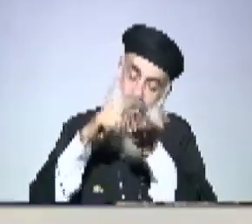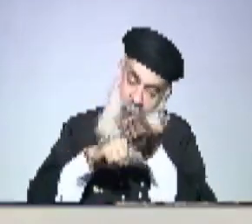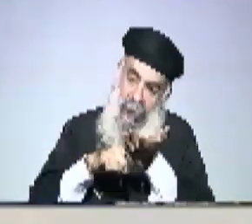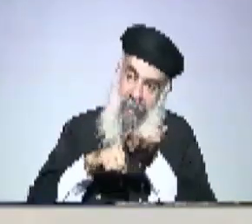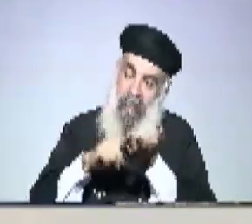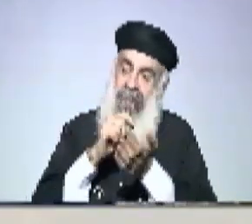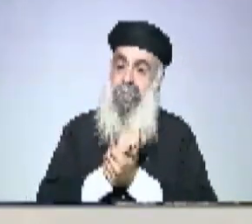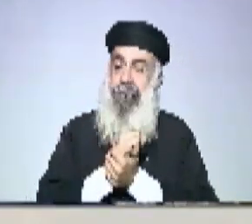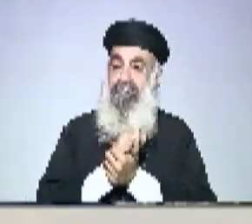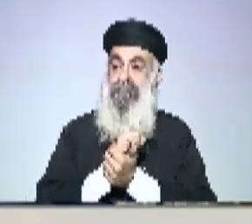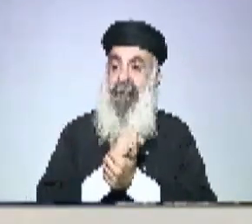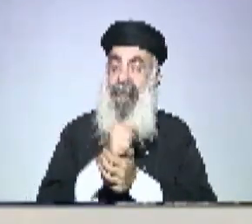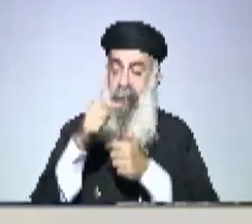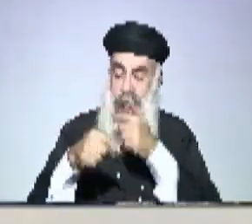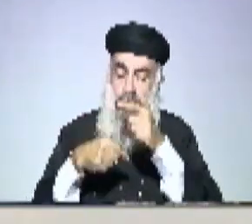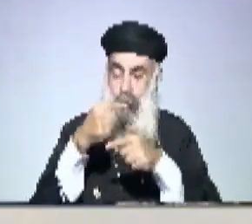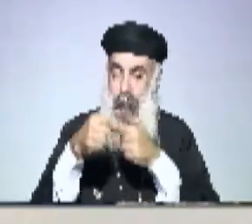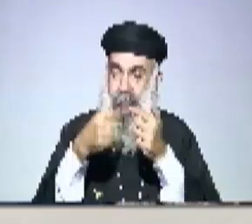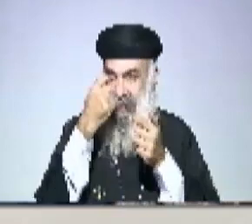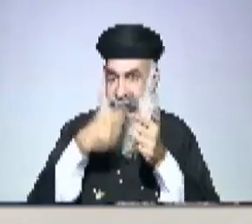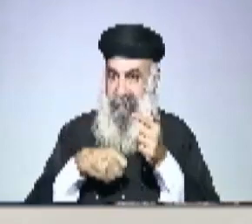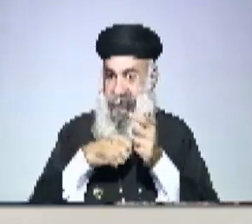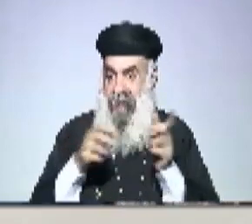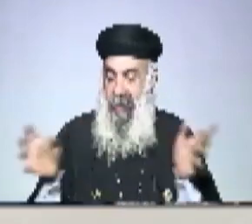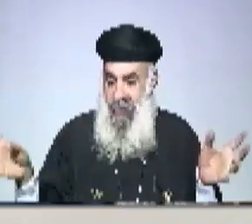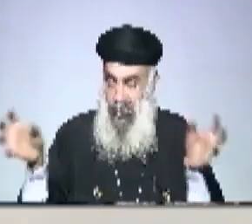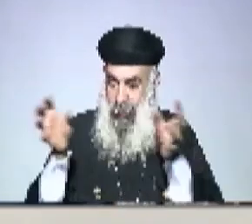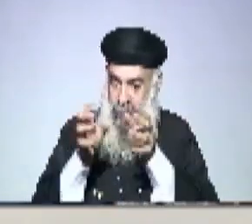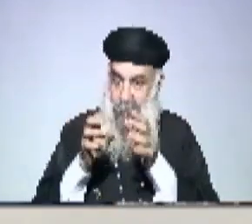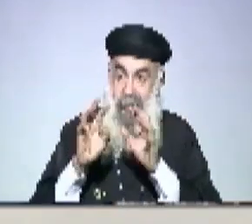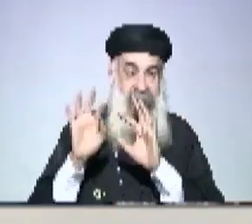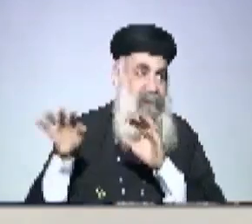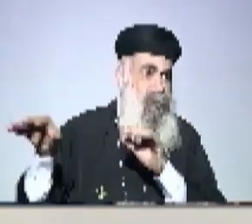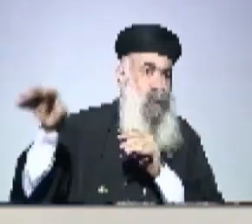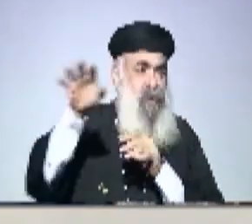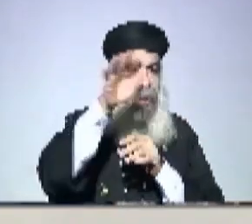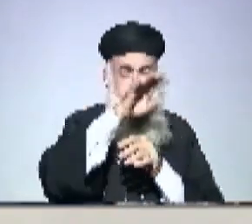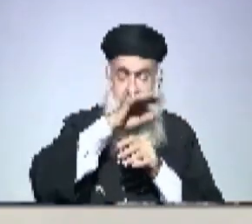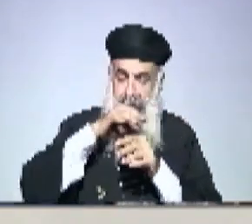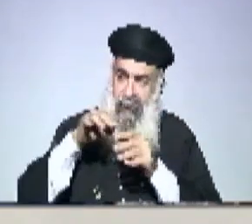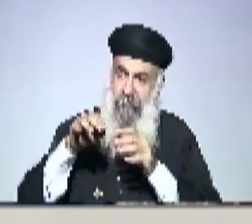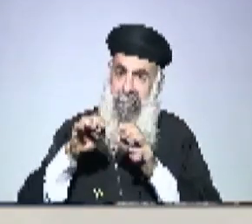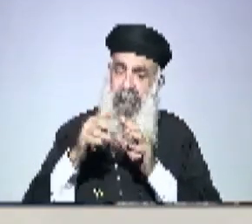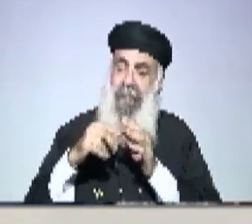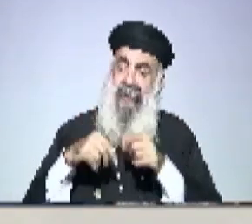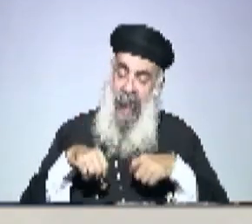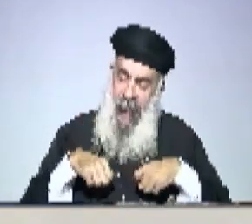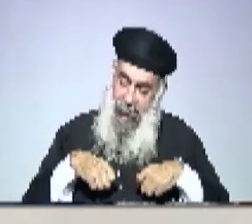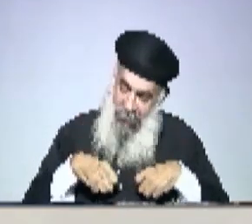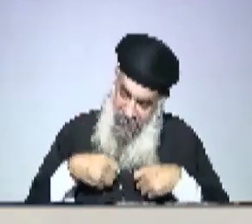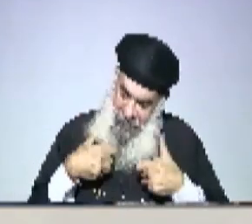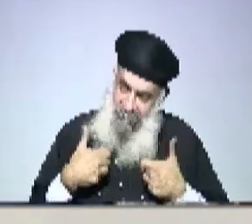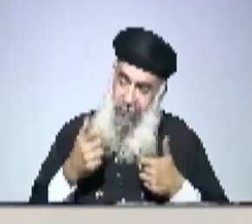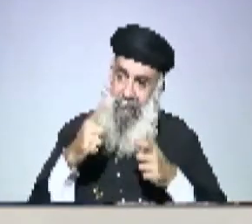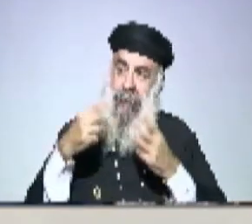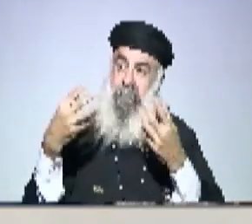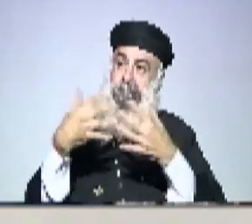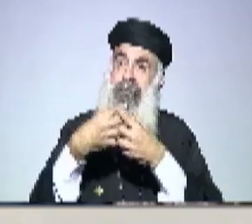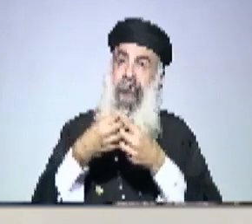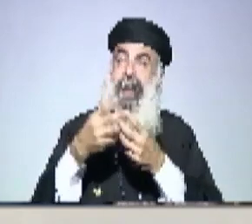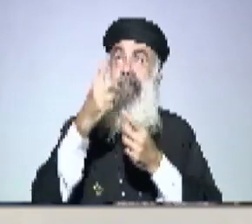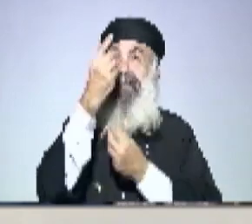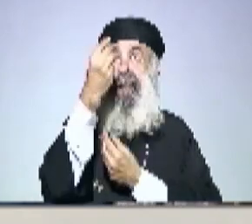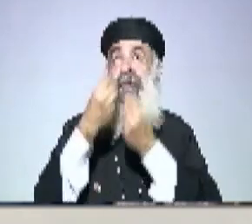دايما الكنيسه بتعلمنا نربط ما بين الظواهر الطبيعيه بتاعت حياتنا اليوميه وما بين